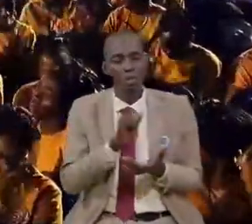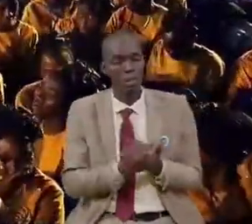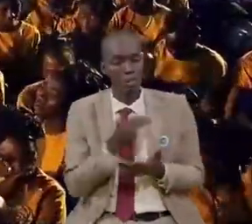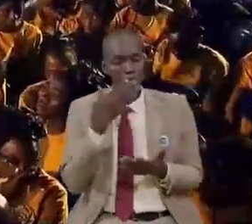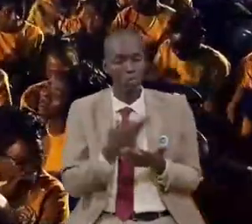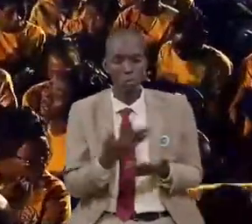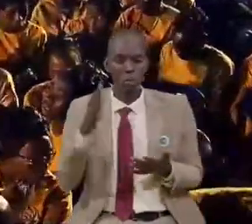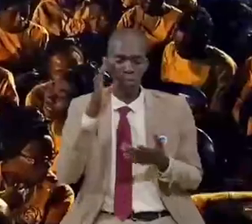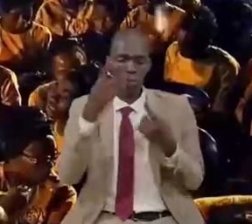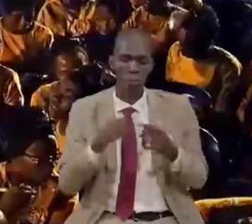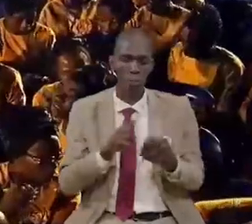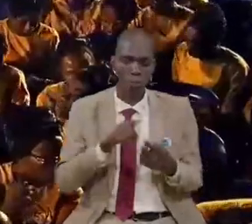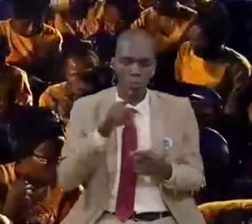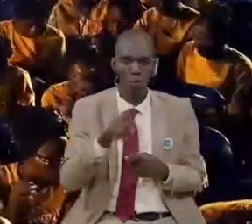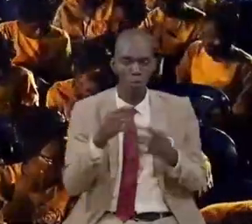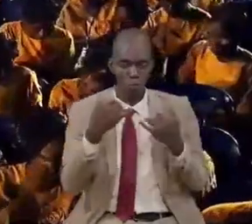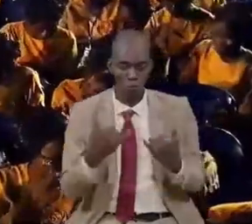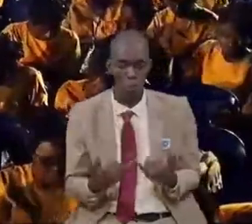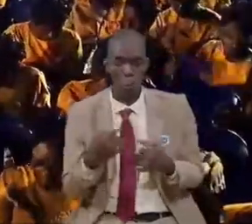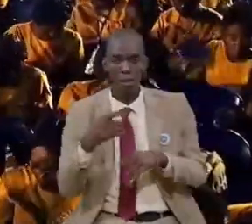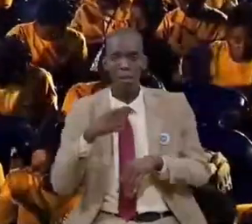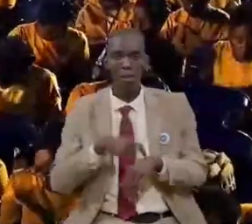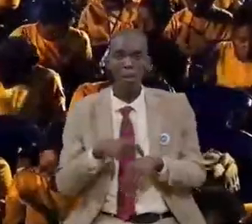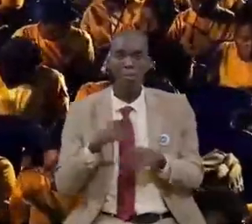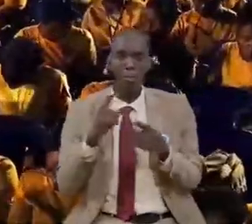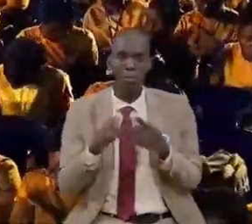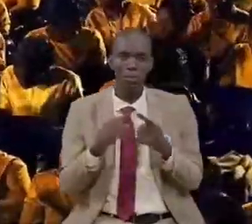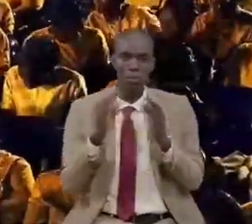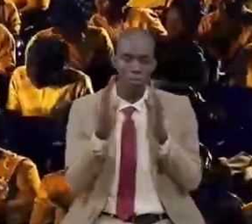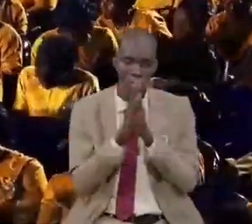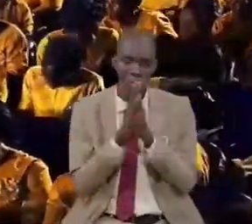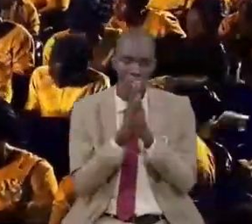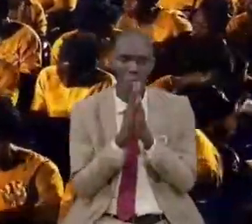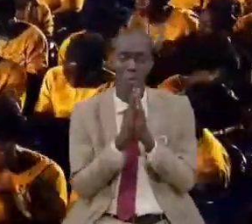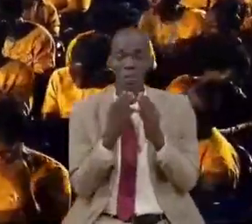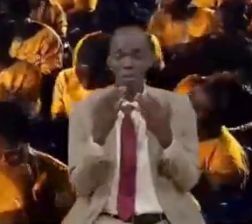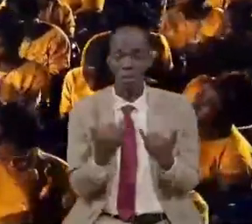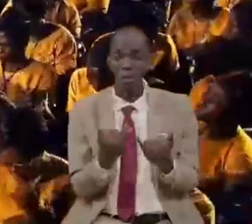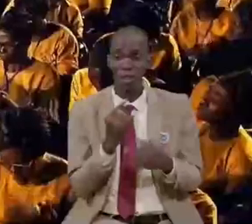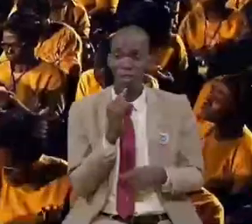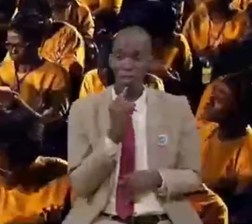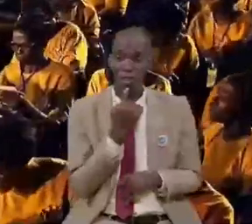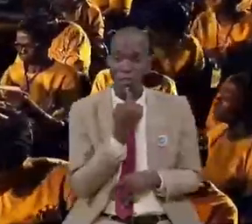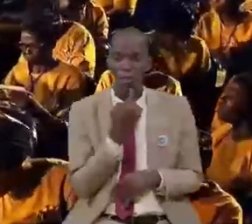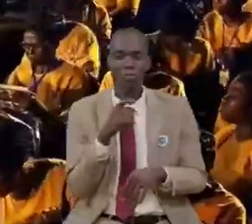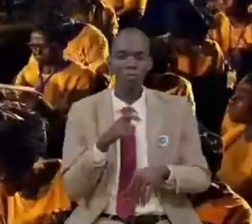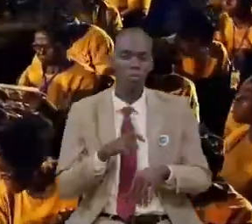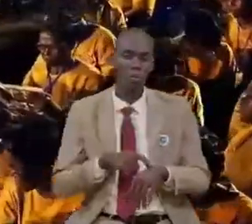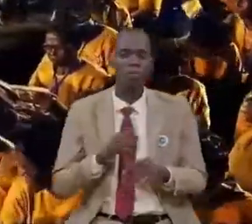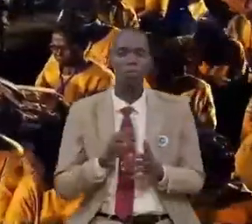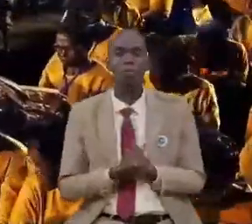lieu dans votre vie. Tête baissée, les yeux fermés. La tête baissée, les yeux